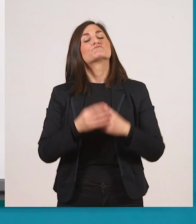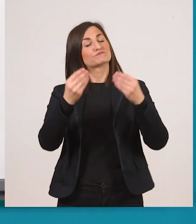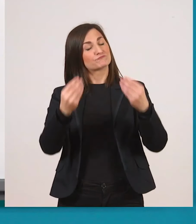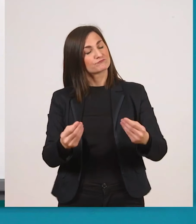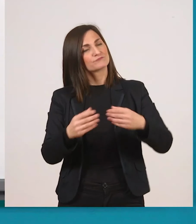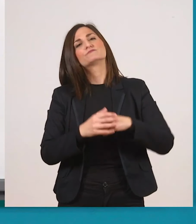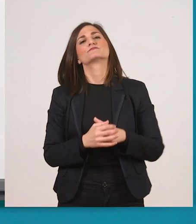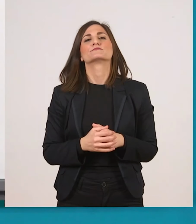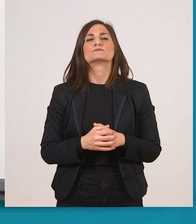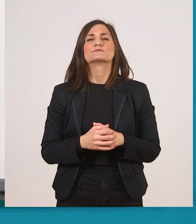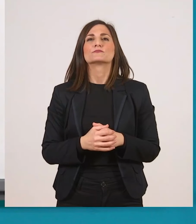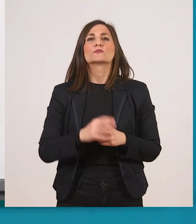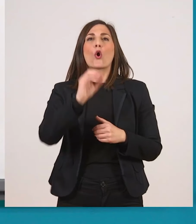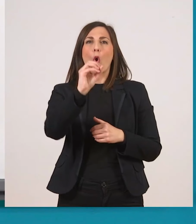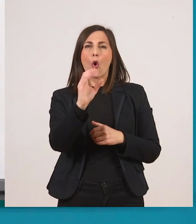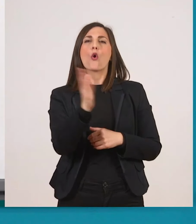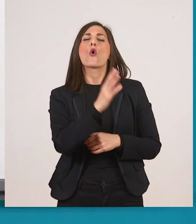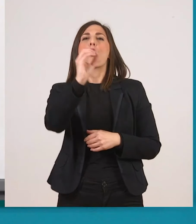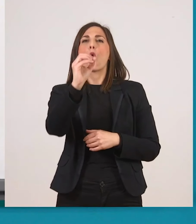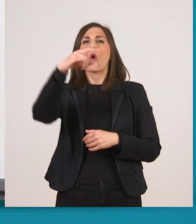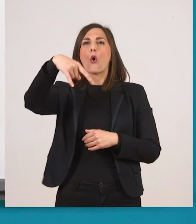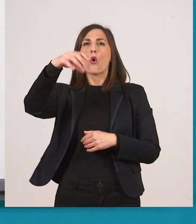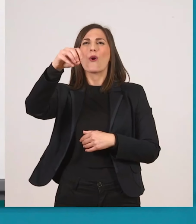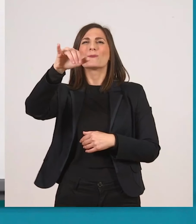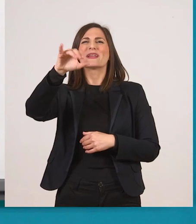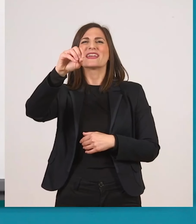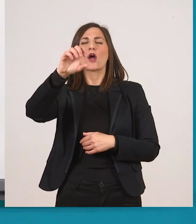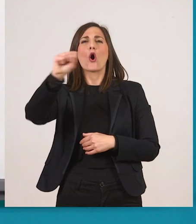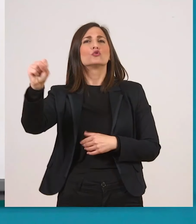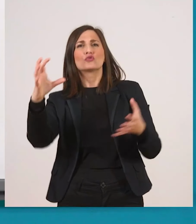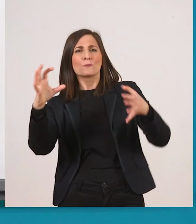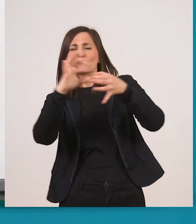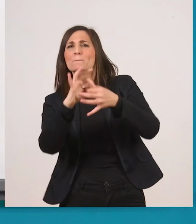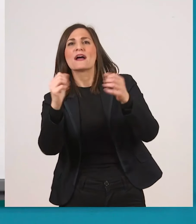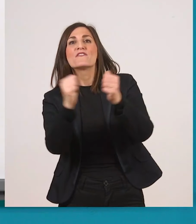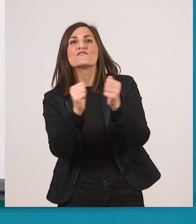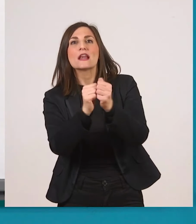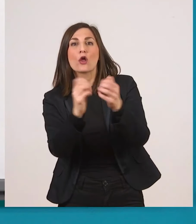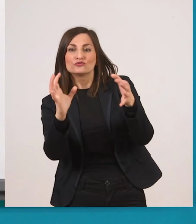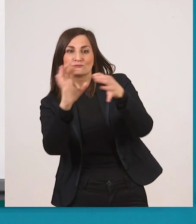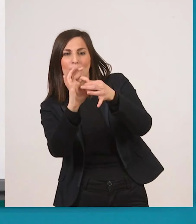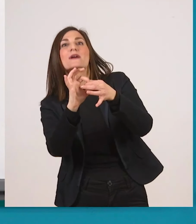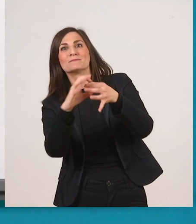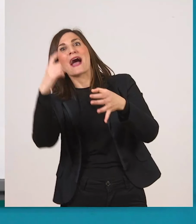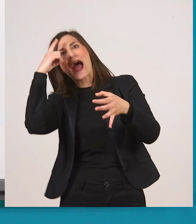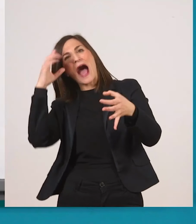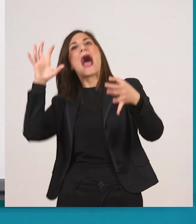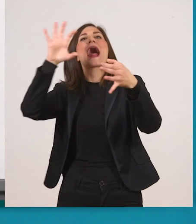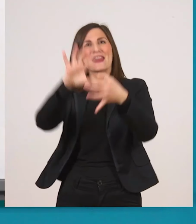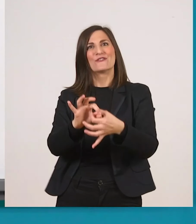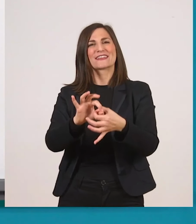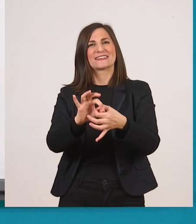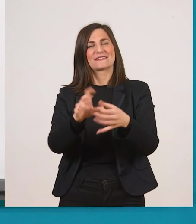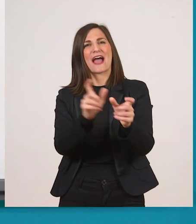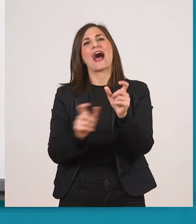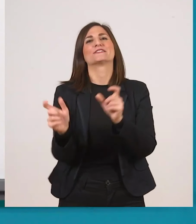ωραία. Ο οποίος αναφέρεται στη λεξούλα ο φίλος και είναι αναφορική.